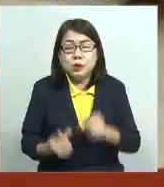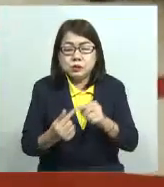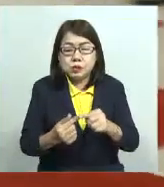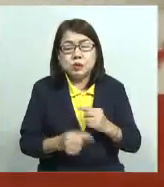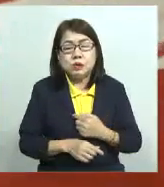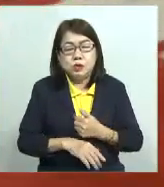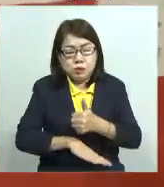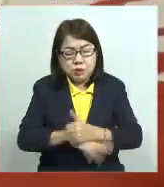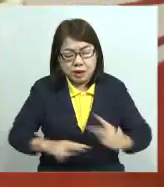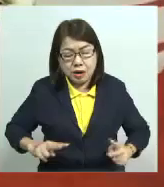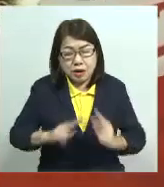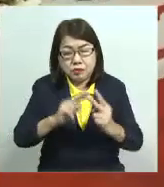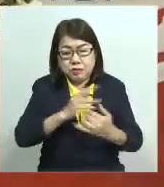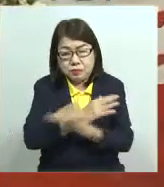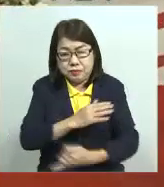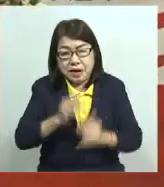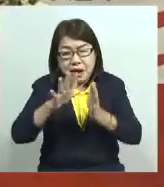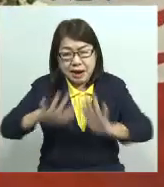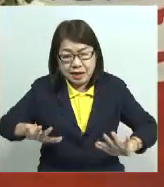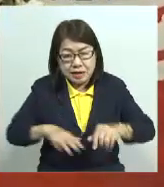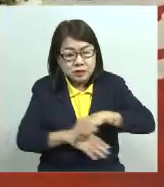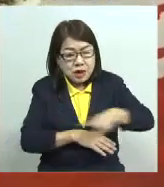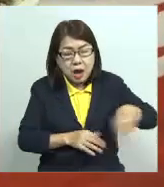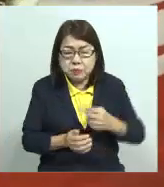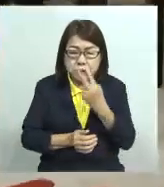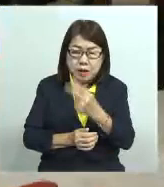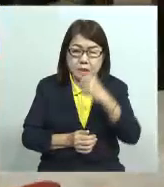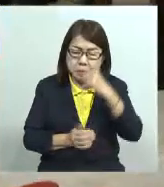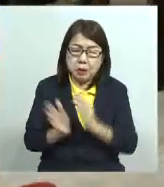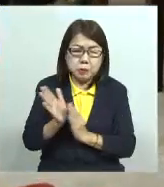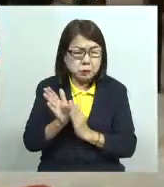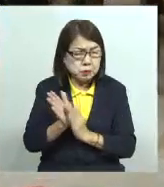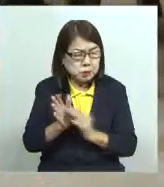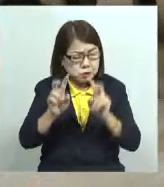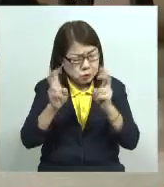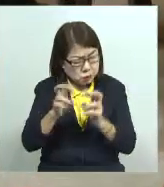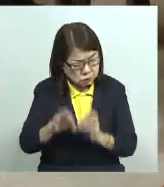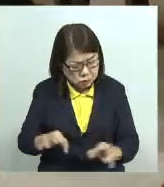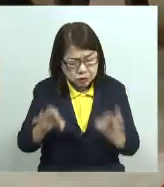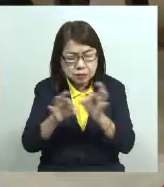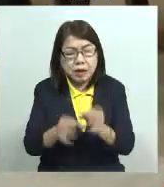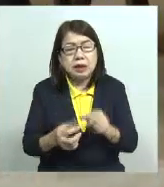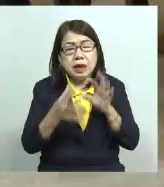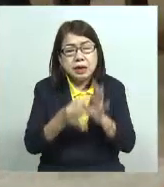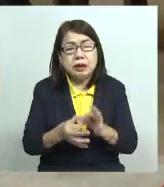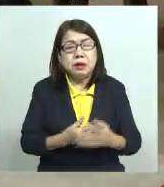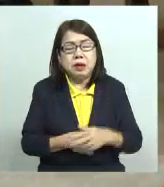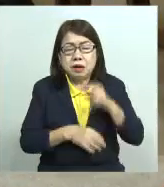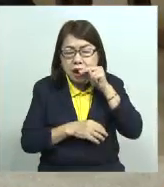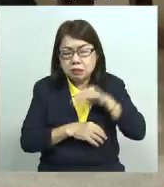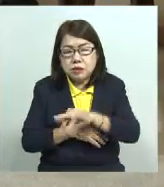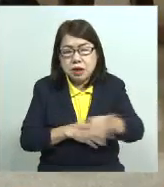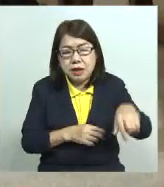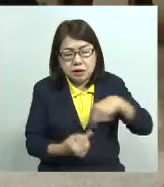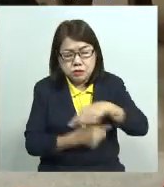มนตรีต่างประเทศอาเซียนก็ต่างชื่นชมไทยค่ะที่ให้ความสำคัญกับประเด็นด้านการรักษาสภาพแวดล้อมทางทะเล